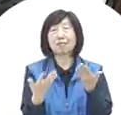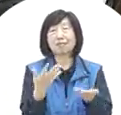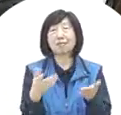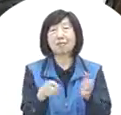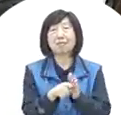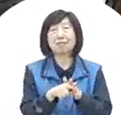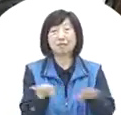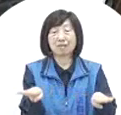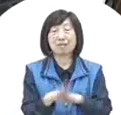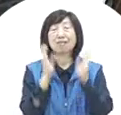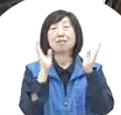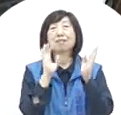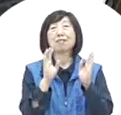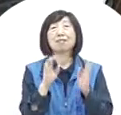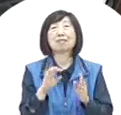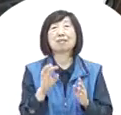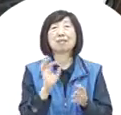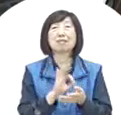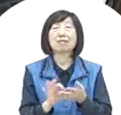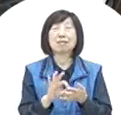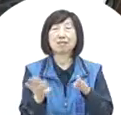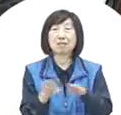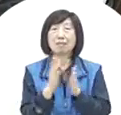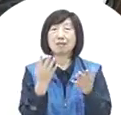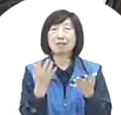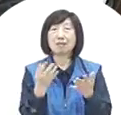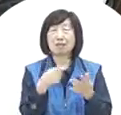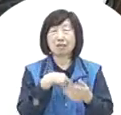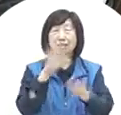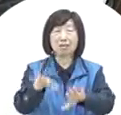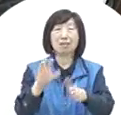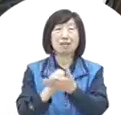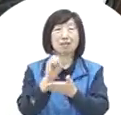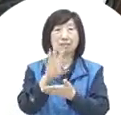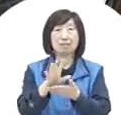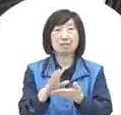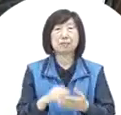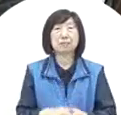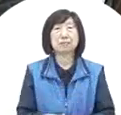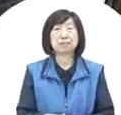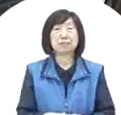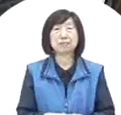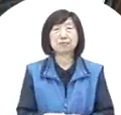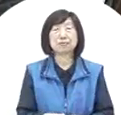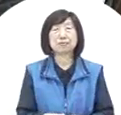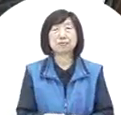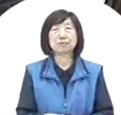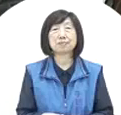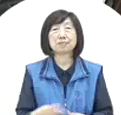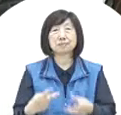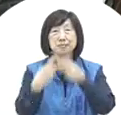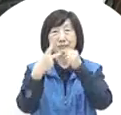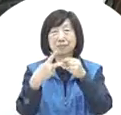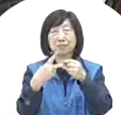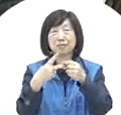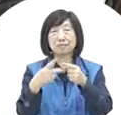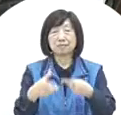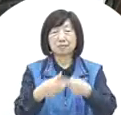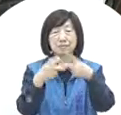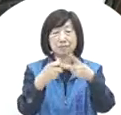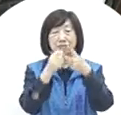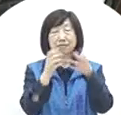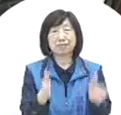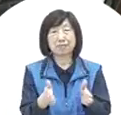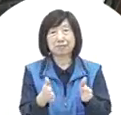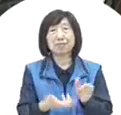可以启用吗？ 要跟议座报告，这个部分就是我们先要二办好了以后我们搬过去。